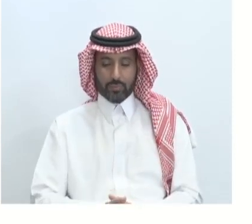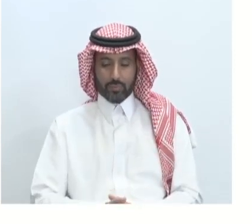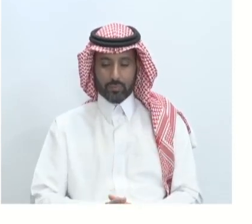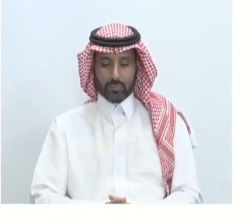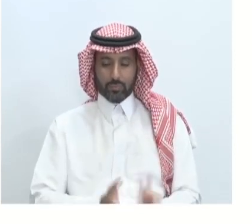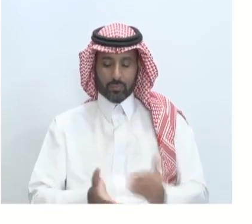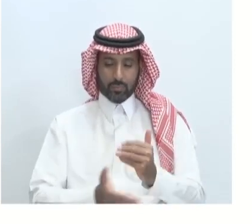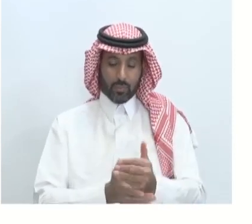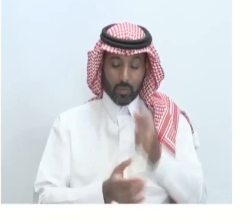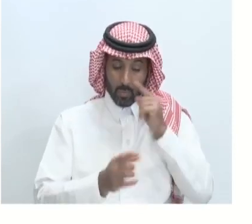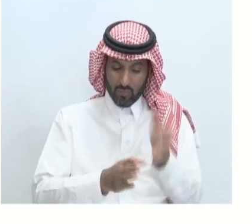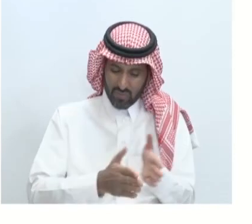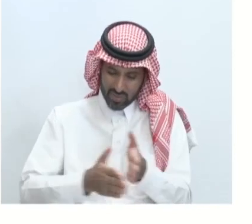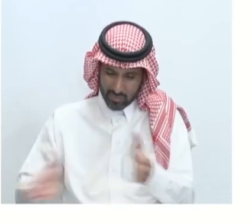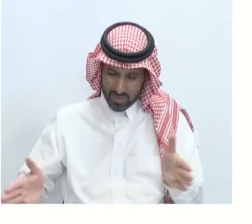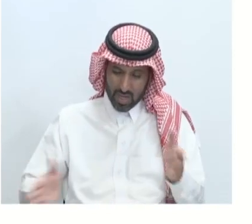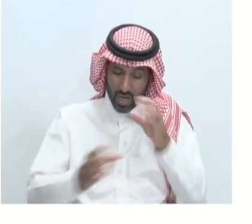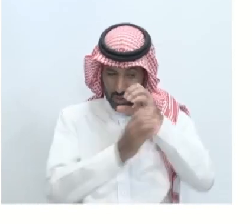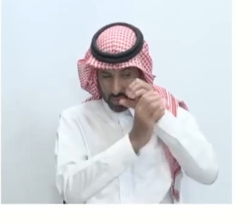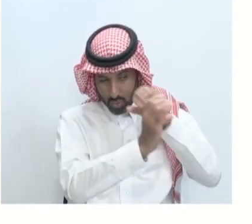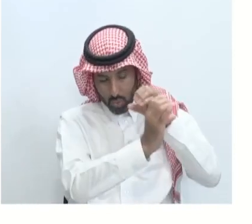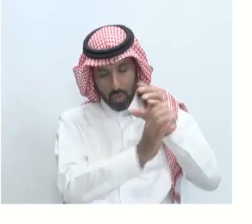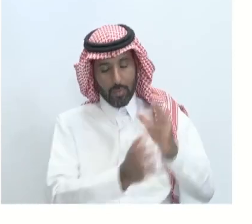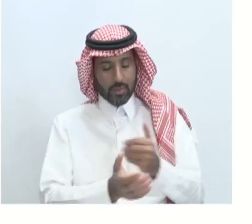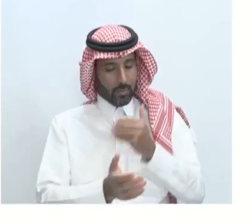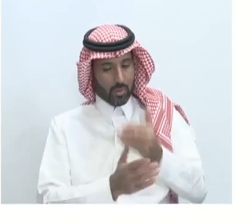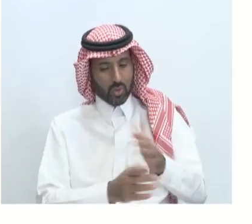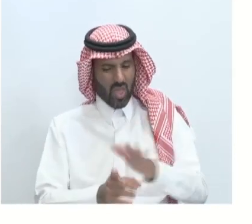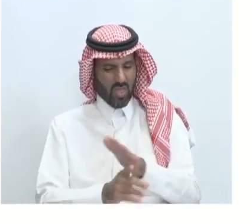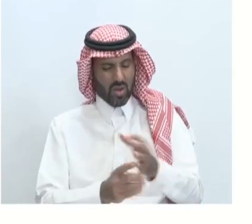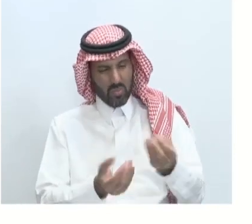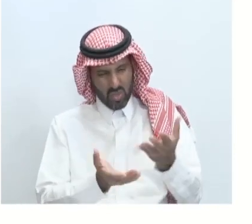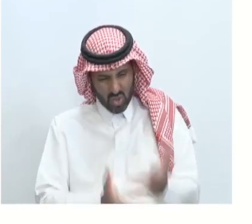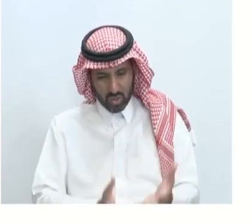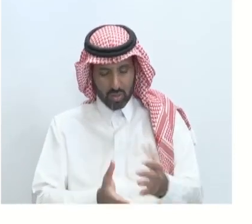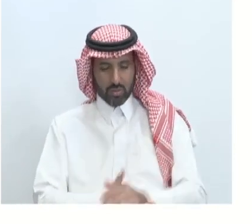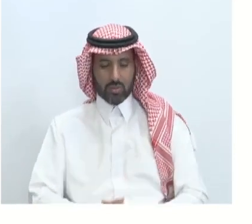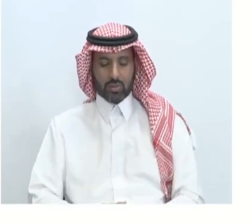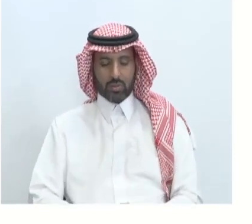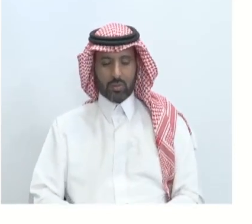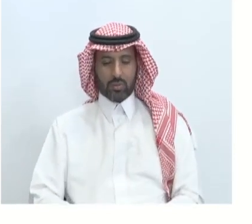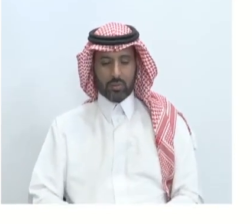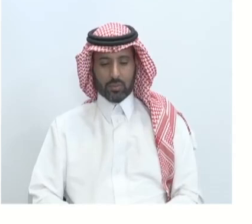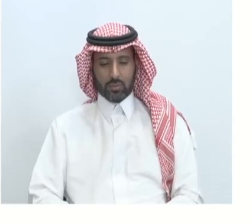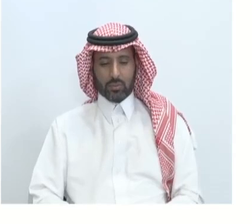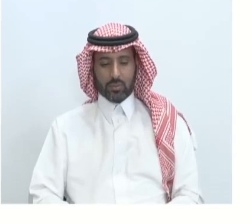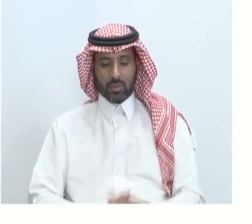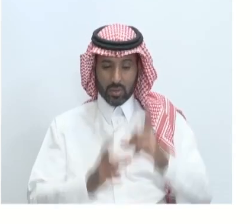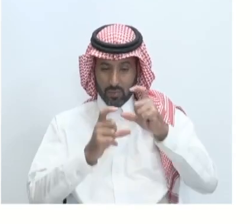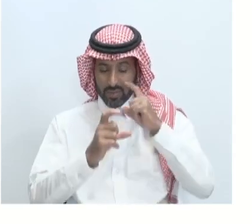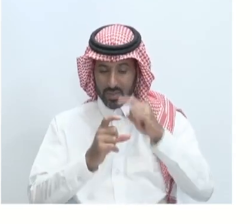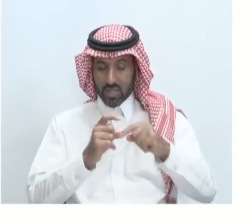الثقيله في مكان منفصل عن التلسكوب حتى لا تؤثر عليه بثقلها كما هو واضح معنا في الشكل